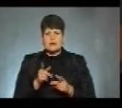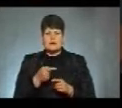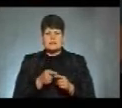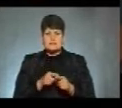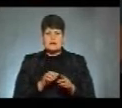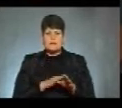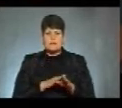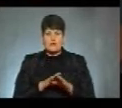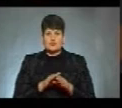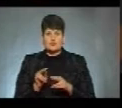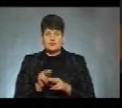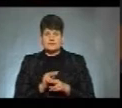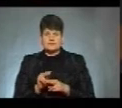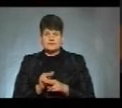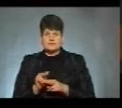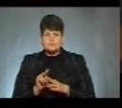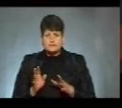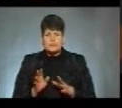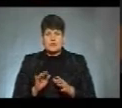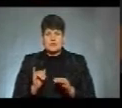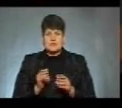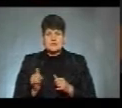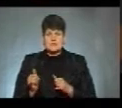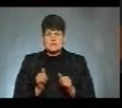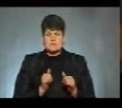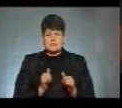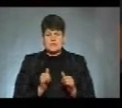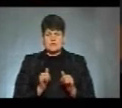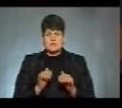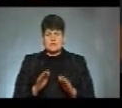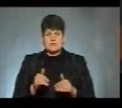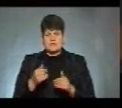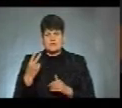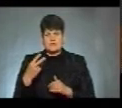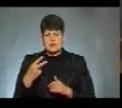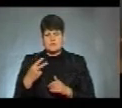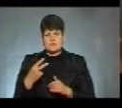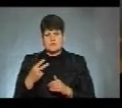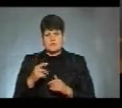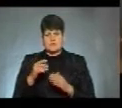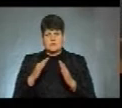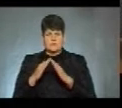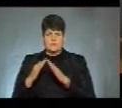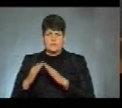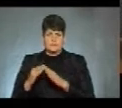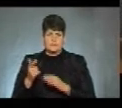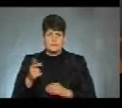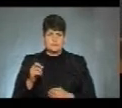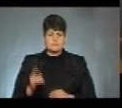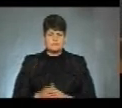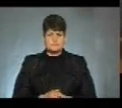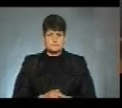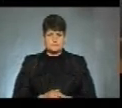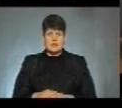все ліквідувати і щоб забезпечити тих 220 абонентів природним. На засіданні представники